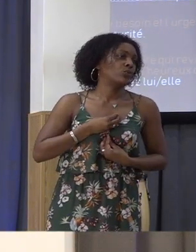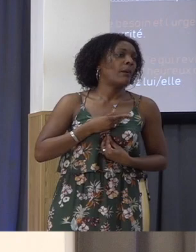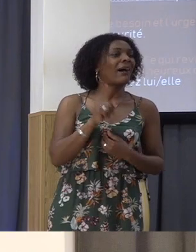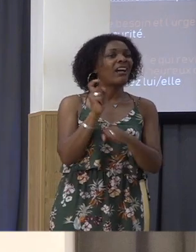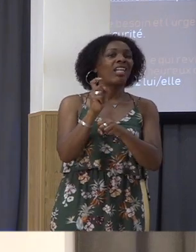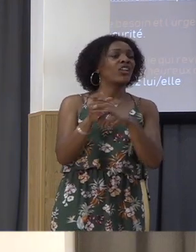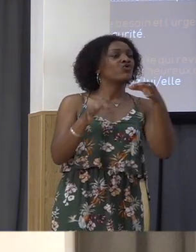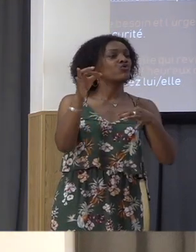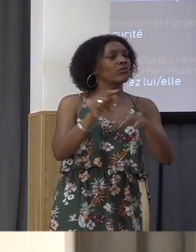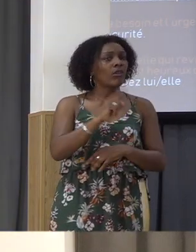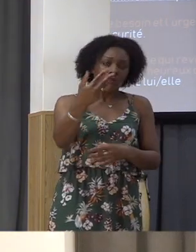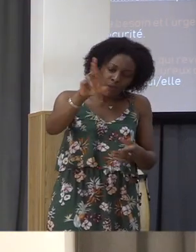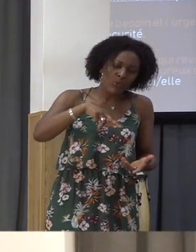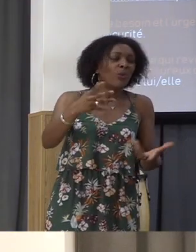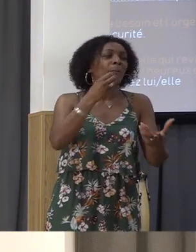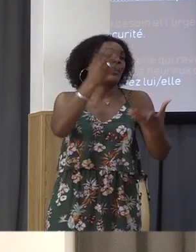C'est très important.